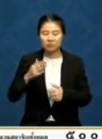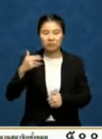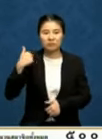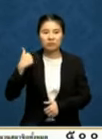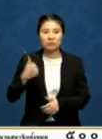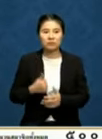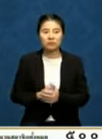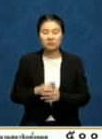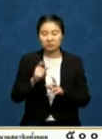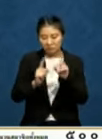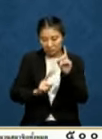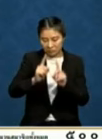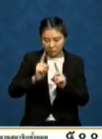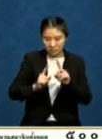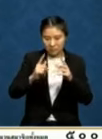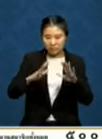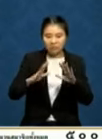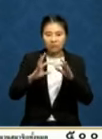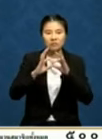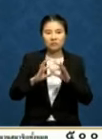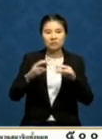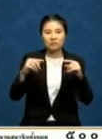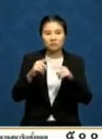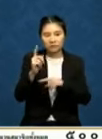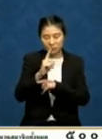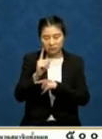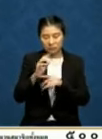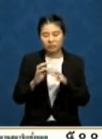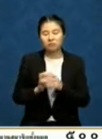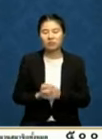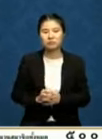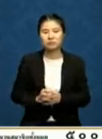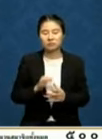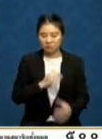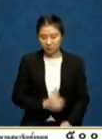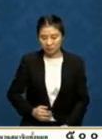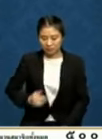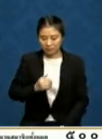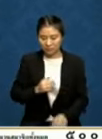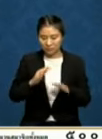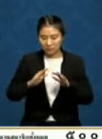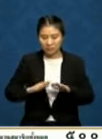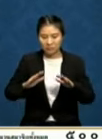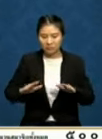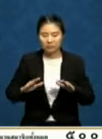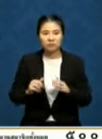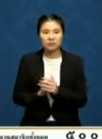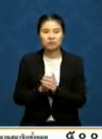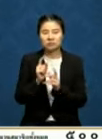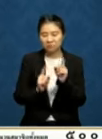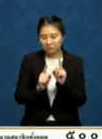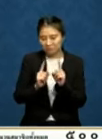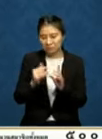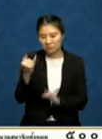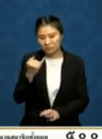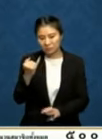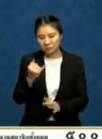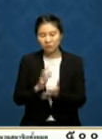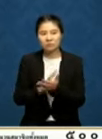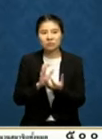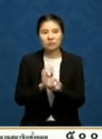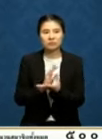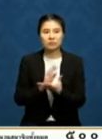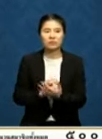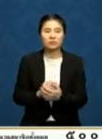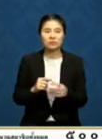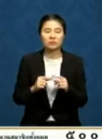ต่เมื่อดูสถิติแล้วนะคะน่าเป็นห่วงว่าจิตสุขภาพจิตของเด็กไทยเนี่ยสูงขึ้นเรื่อยๆนะคะตามกรมสุขภาพจิตที่ท่